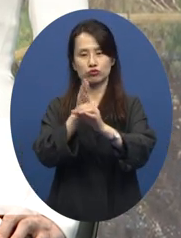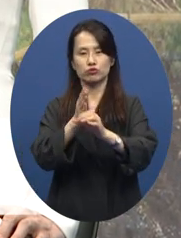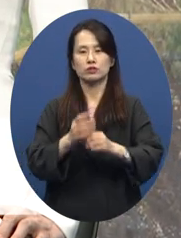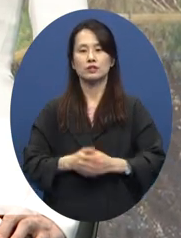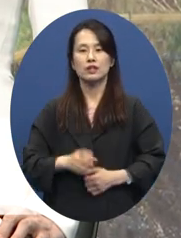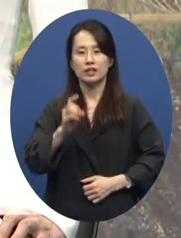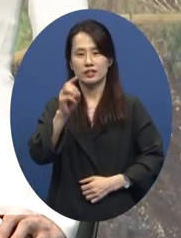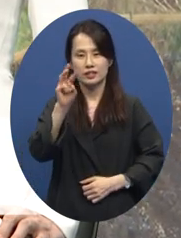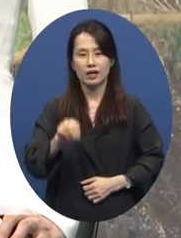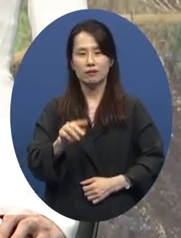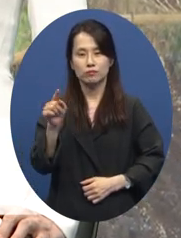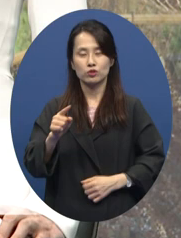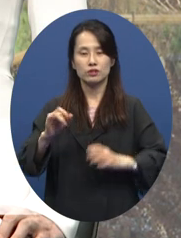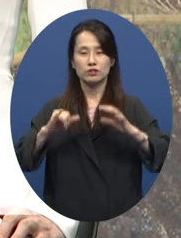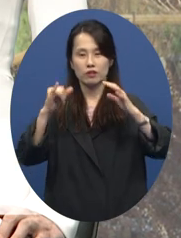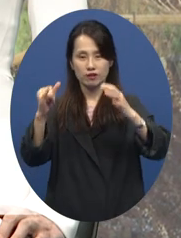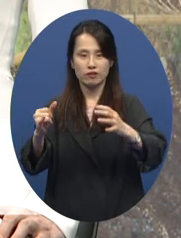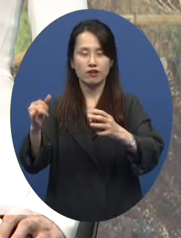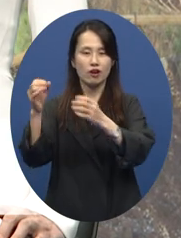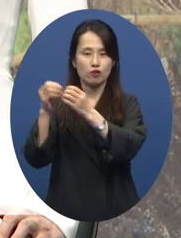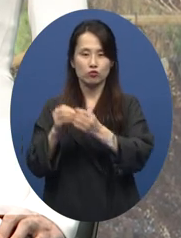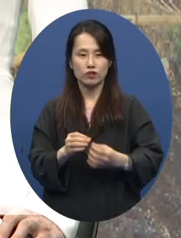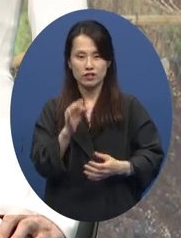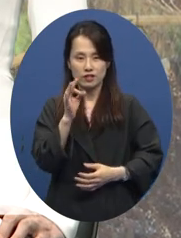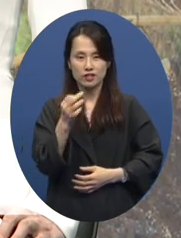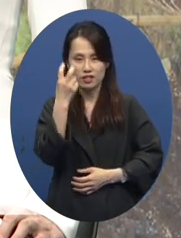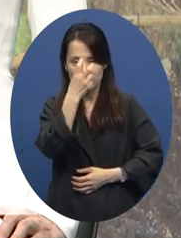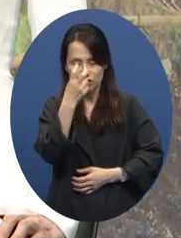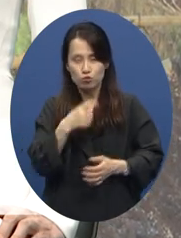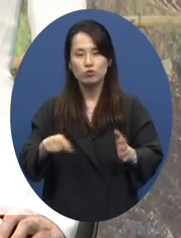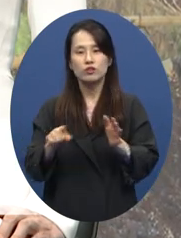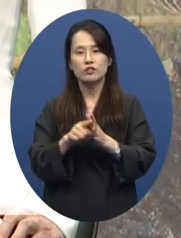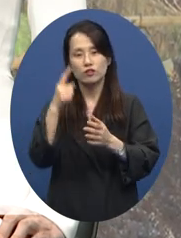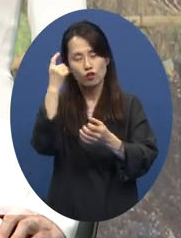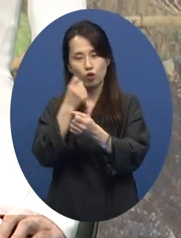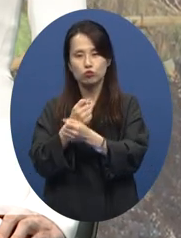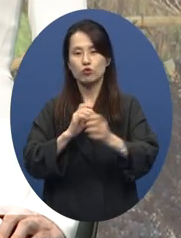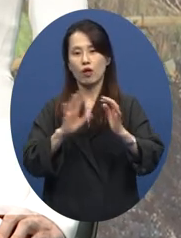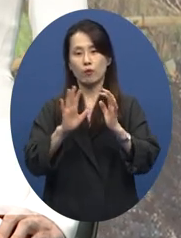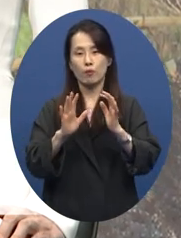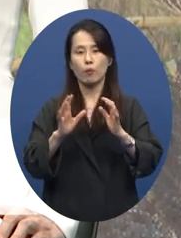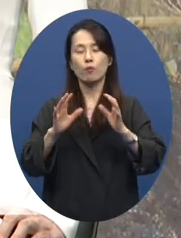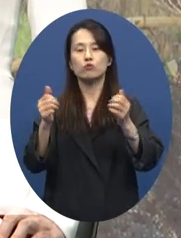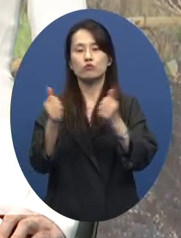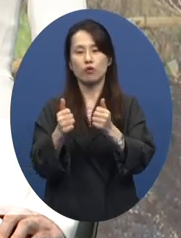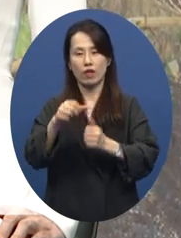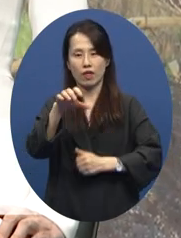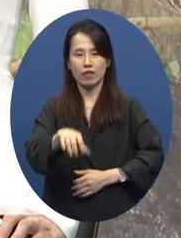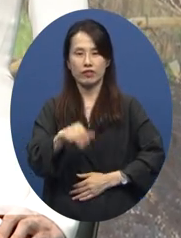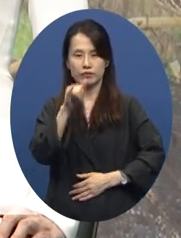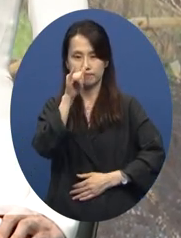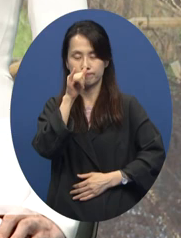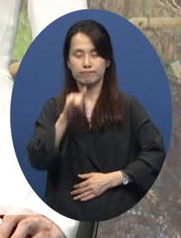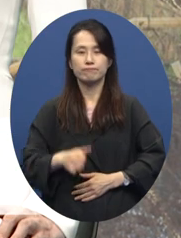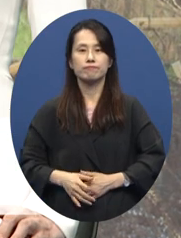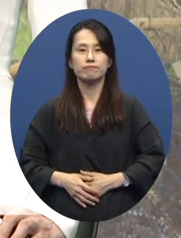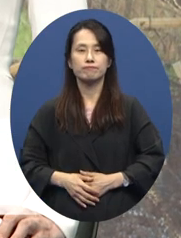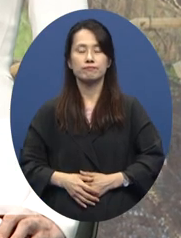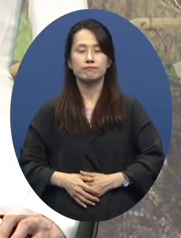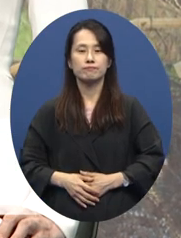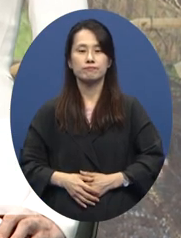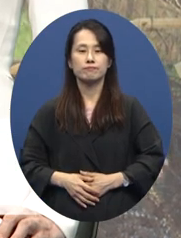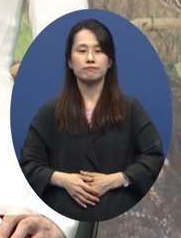시작됐습니다. DMZ의 세계유산적 가치를 살펴보기 위한 학술 심포지엄이 국회에서 열렸습니다. 최창순